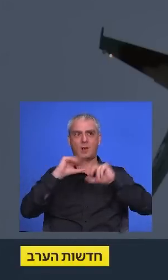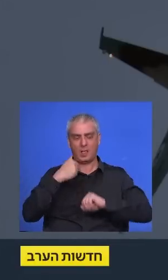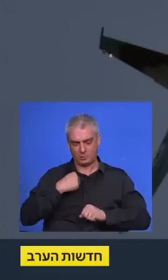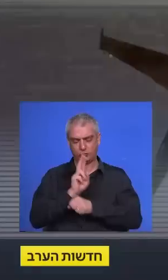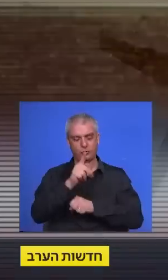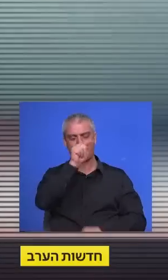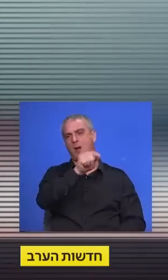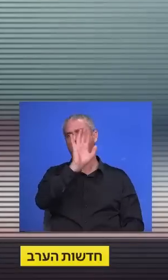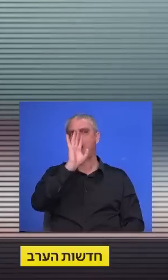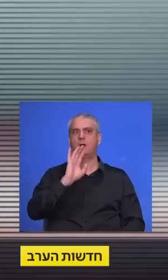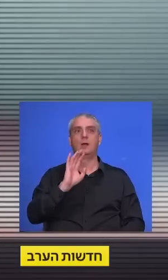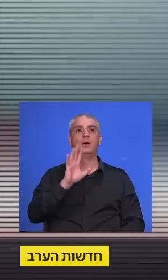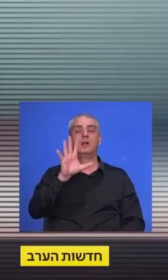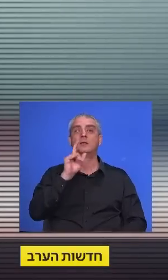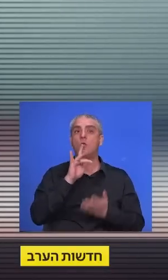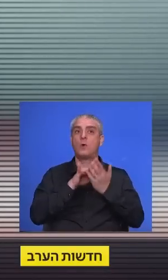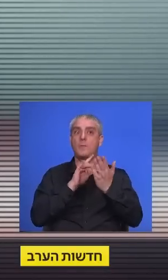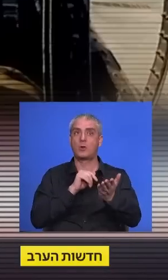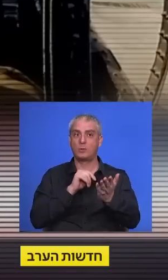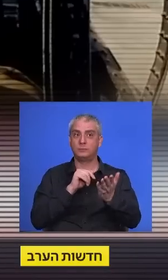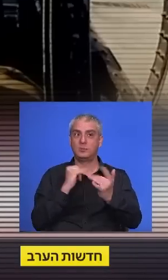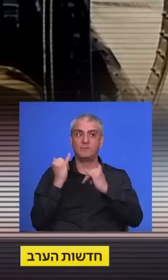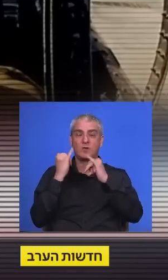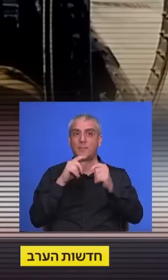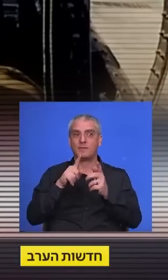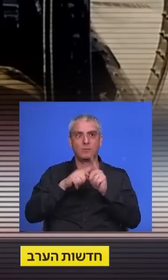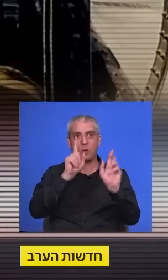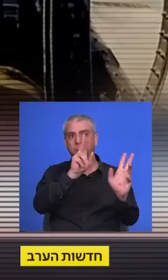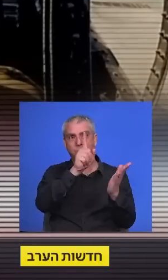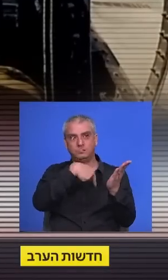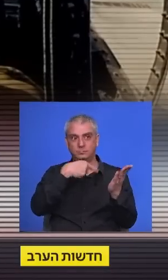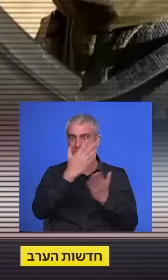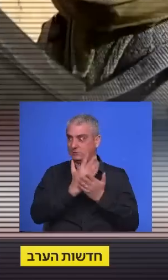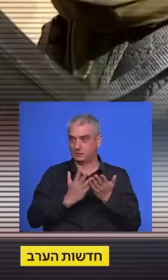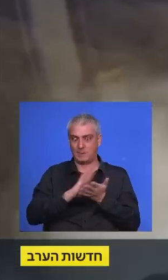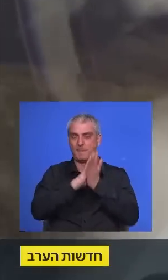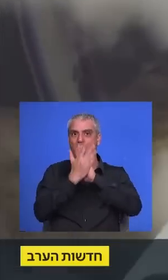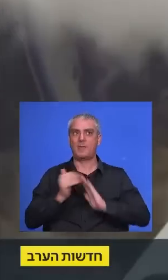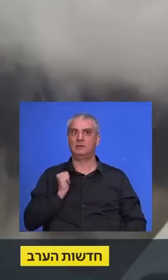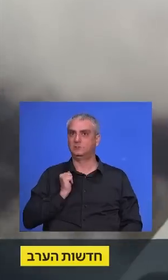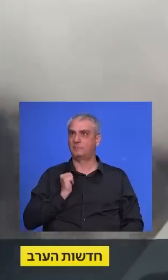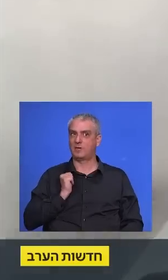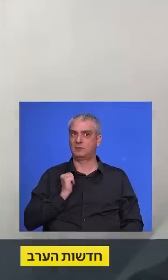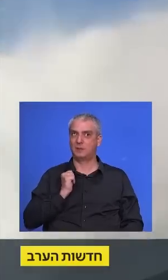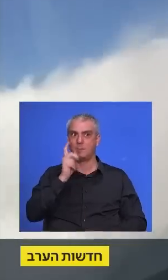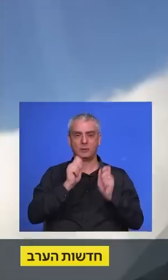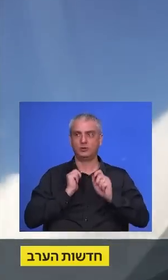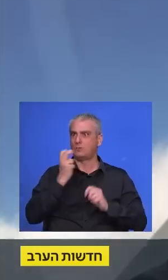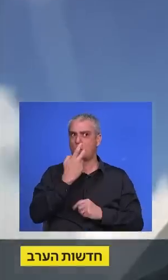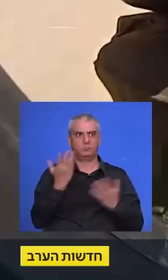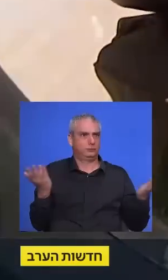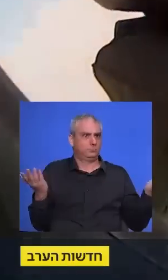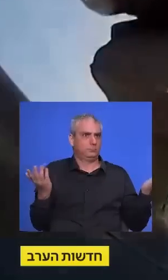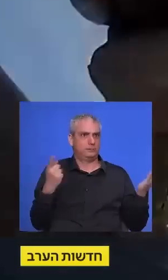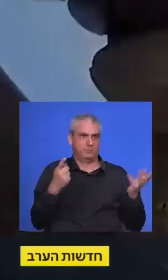אני אשמור עליך. קחו את המקום הזה ומביאים אותו לסחיטה, שזה חצי דרך למהפכה צבאית. הם אנשי מילואים, ובזה